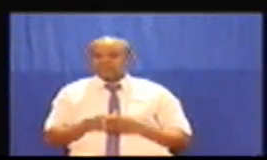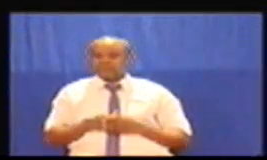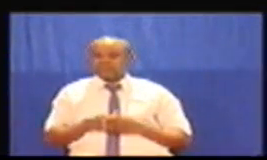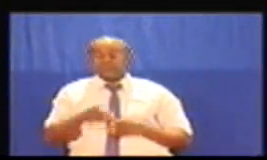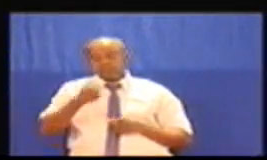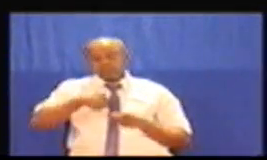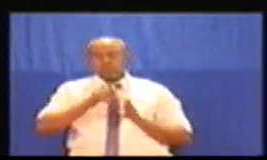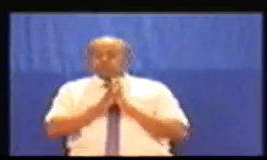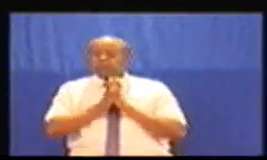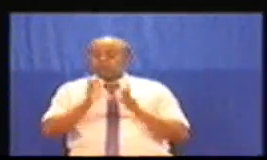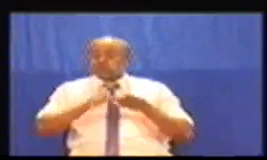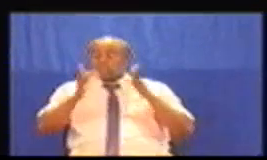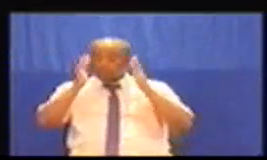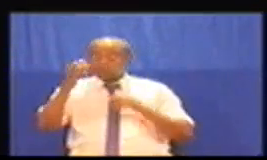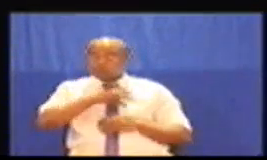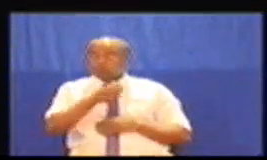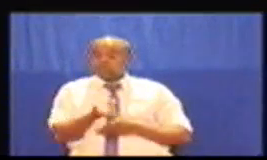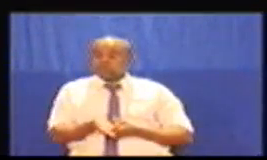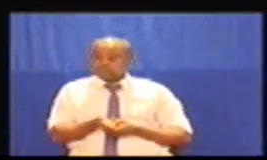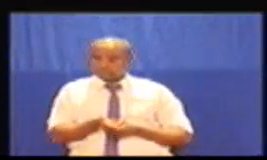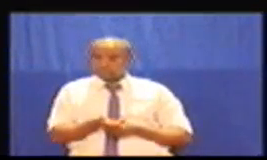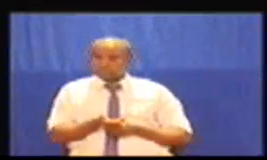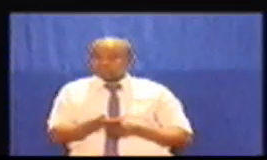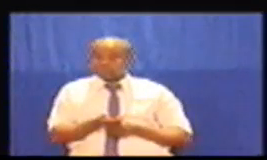tukushukuru tena Mheshimiwa Waziri,